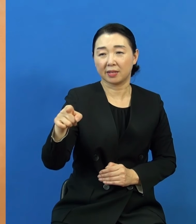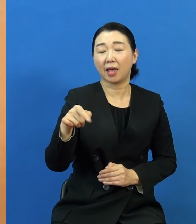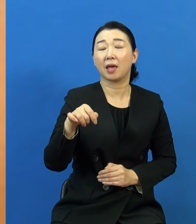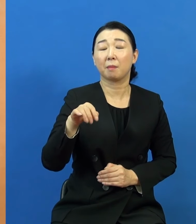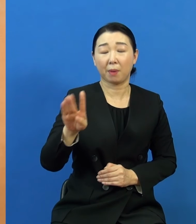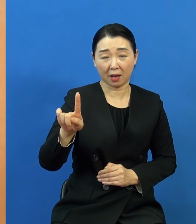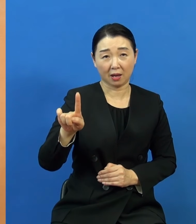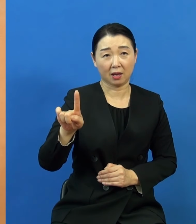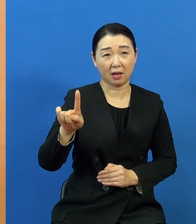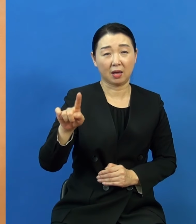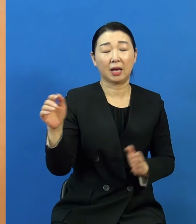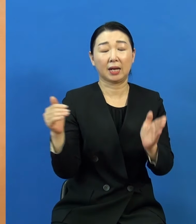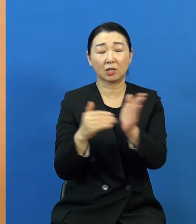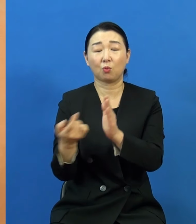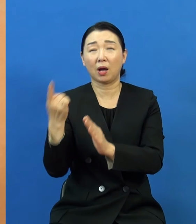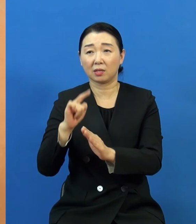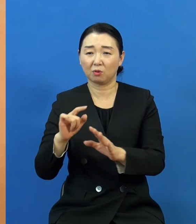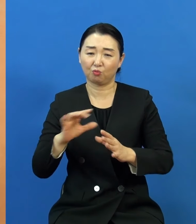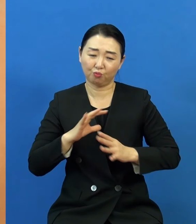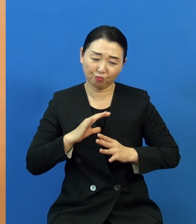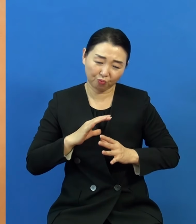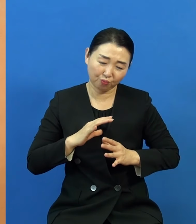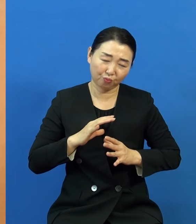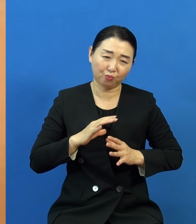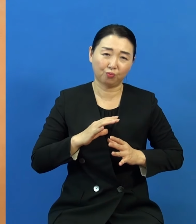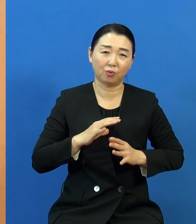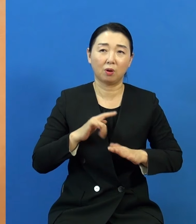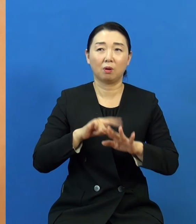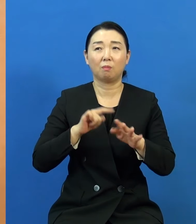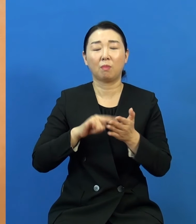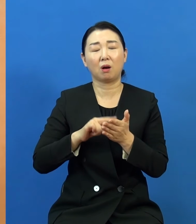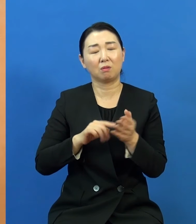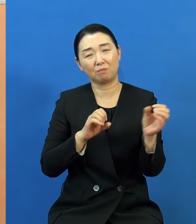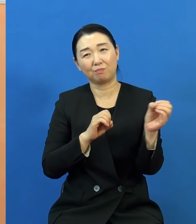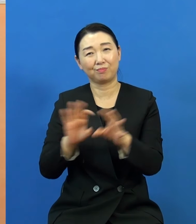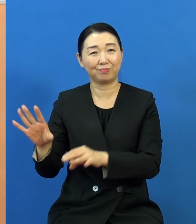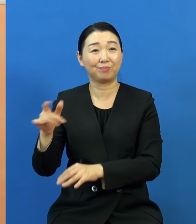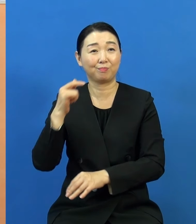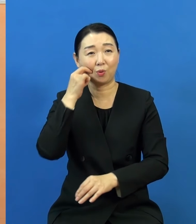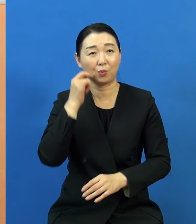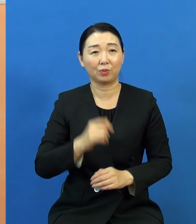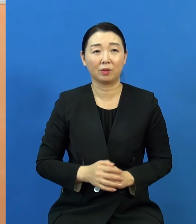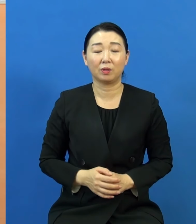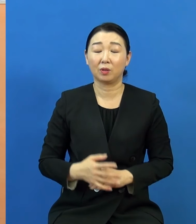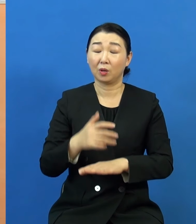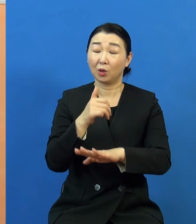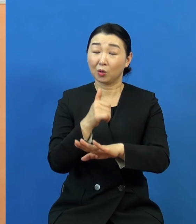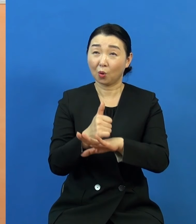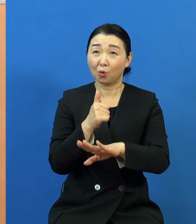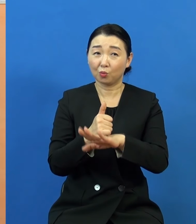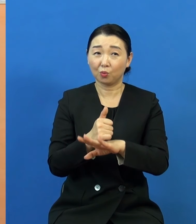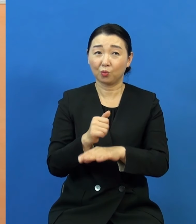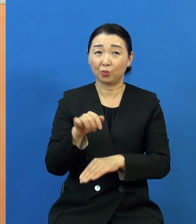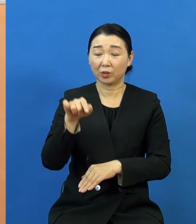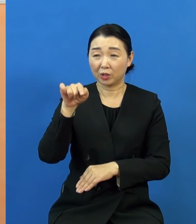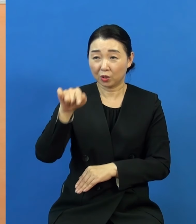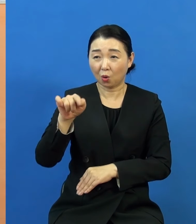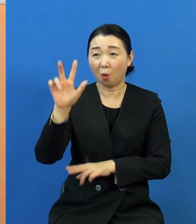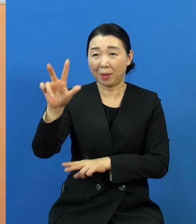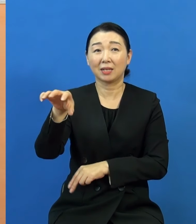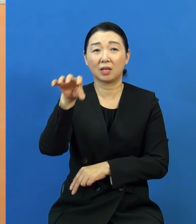그 두려움, 그 초조함을 떨칠 수 없었습니다. 결국 브엘세바에서